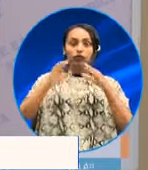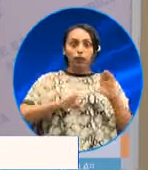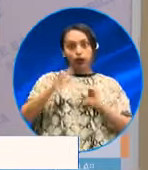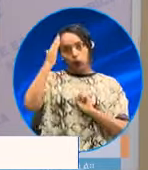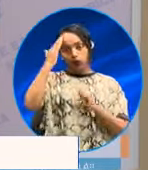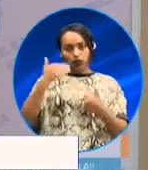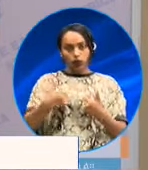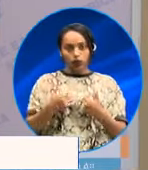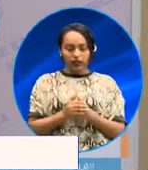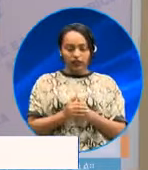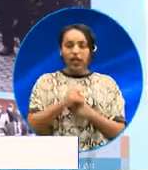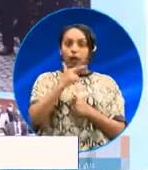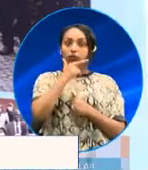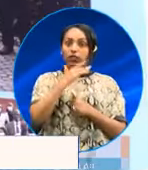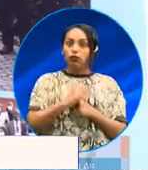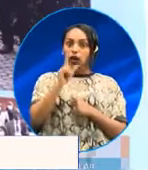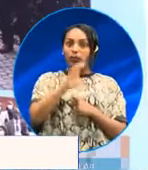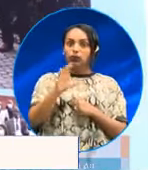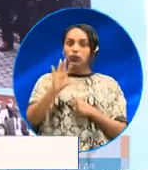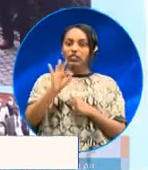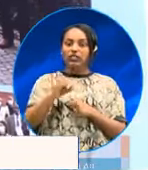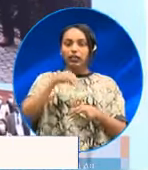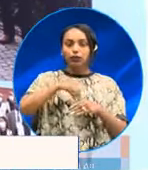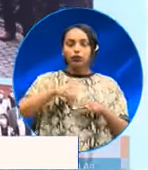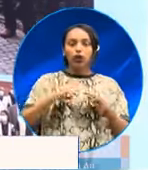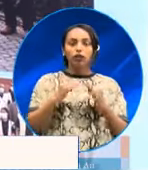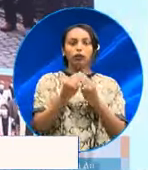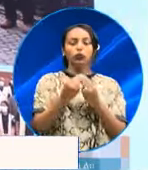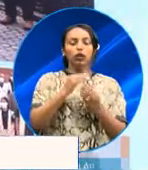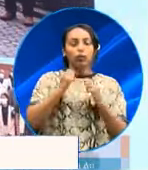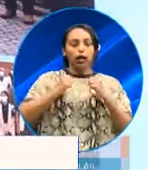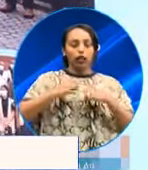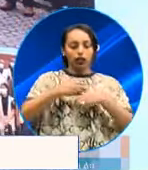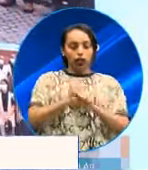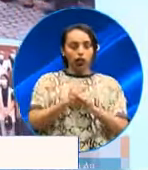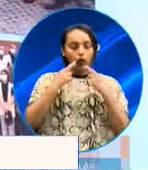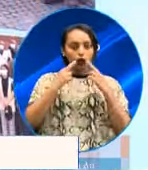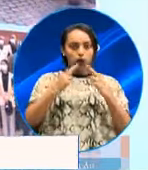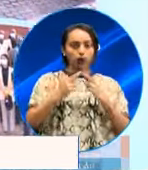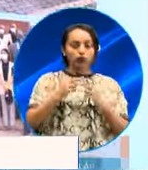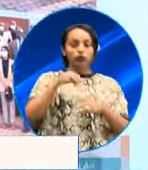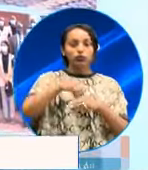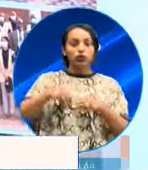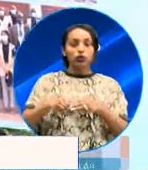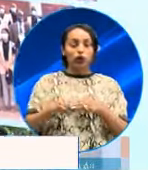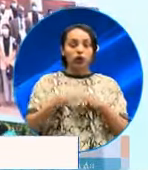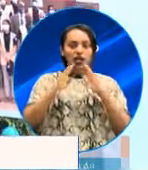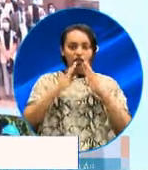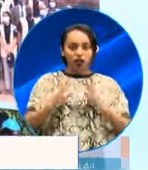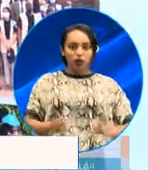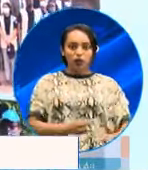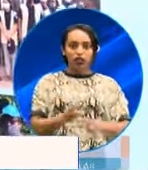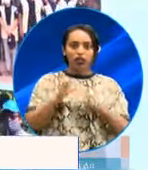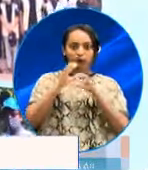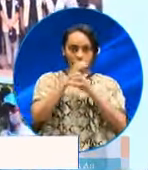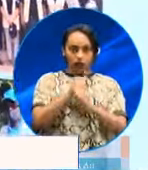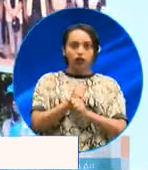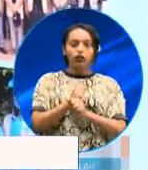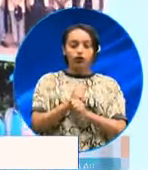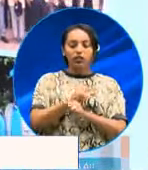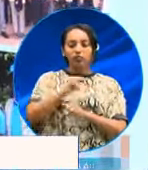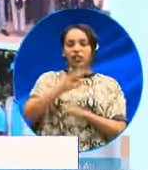ማድረጉ ይታወሳል። በታዘባቸው 190 የመርጫ ጣቢያዎች ባጠናቀረው ሪፖርትም መርጫው በሰላማዊ መንገድ